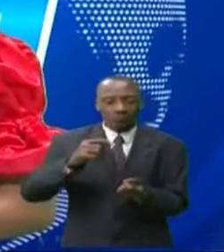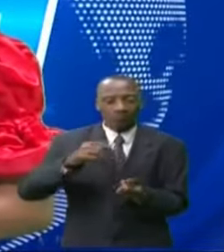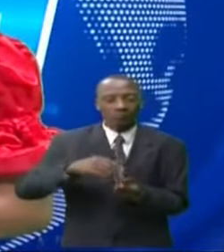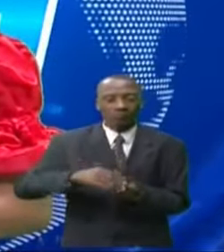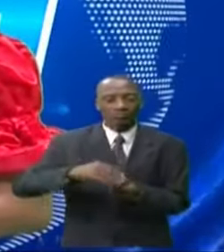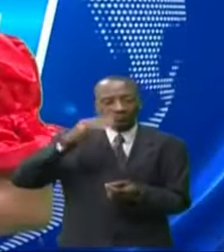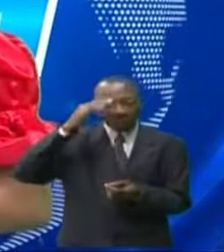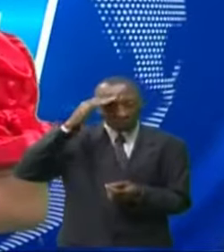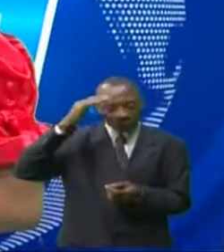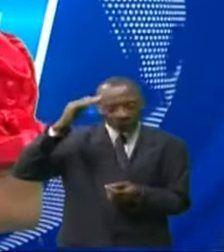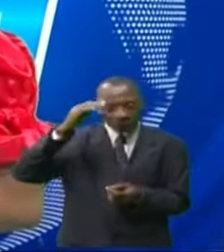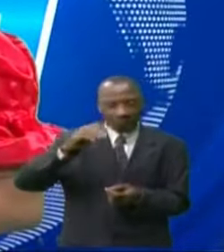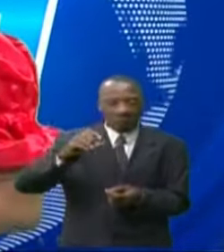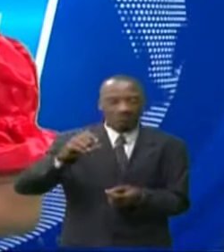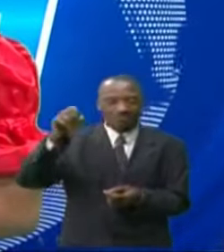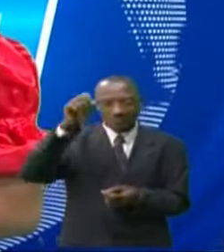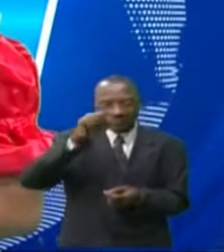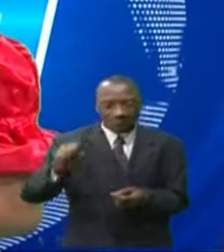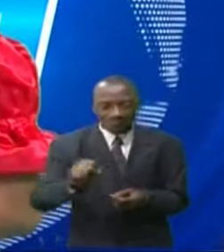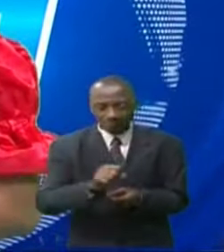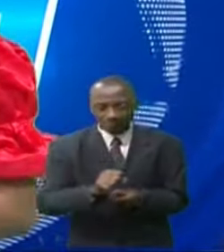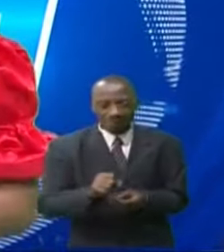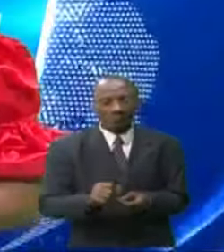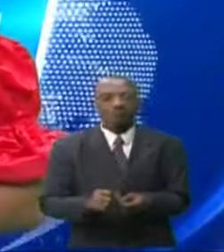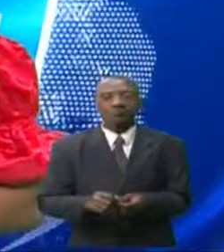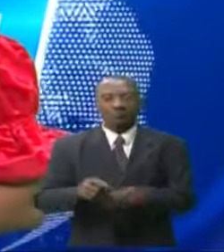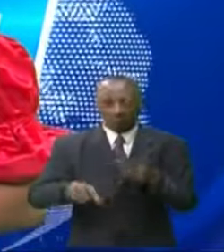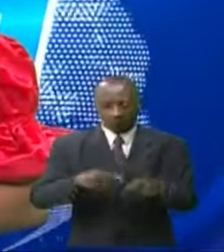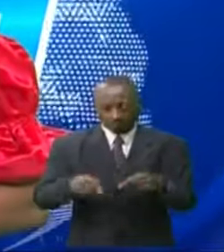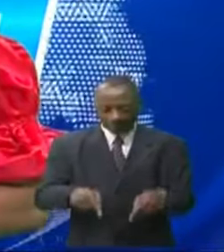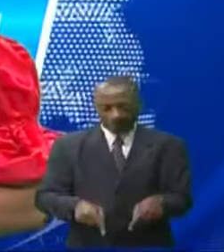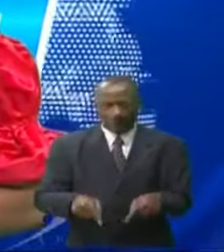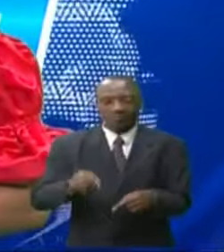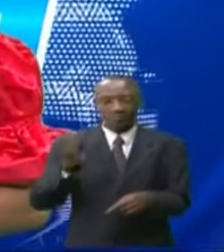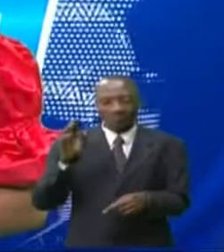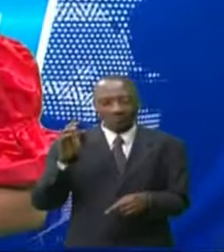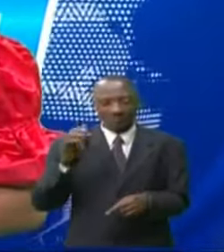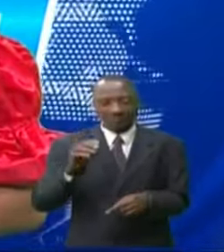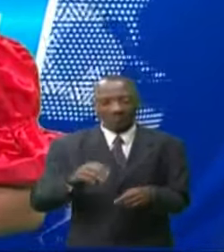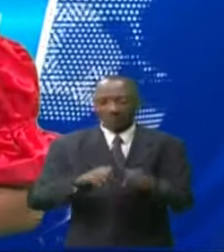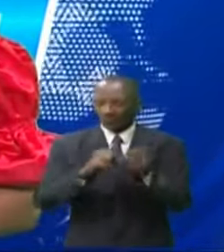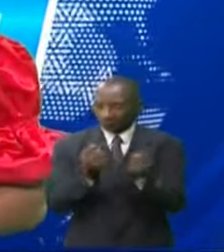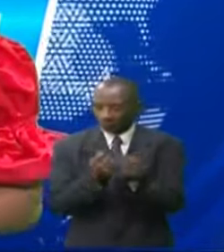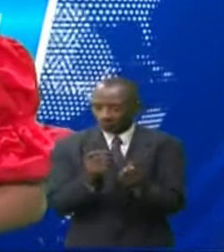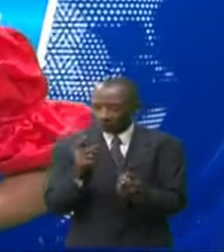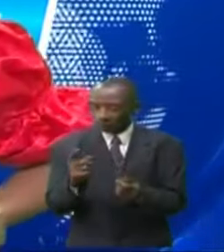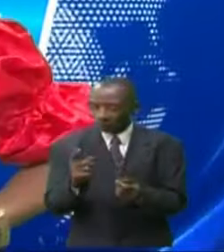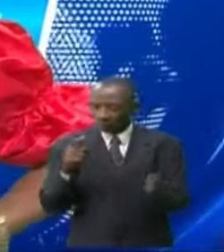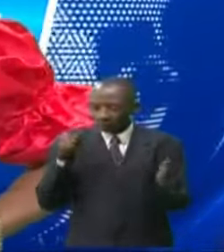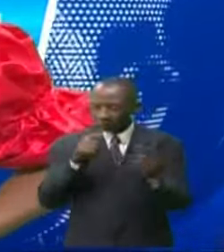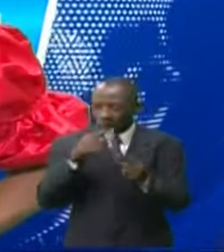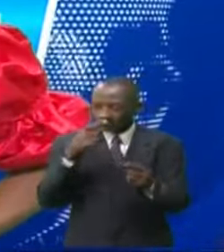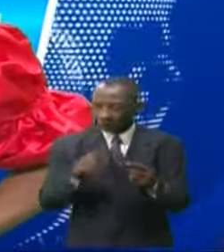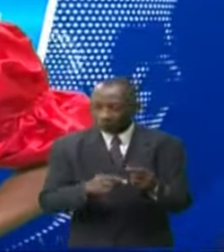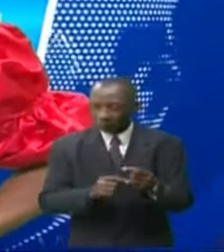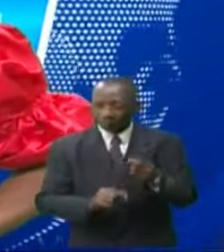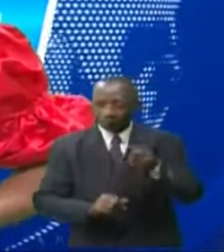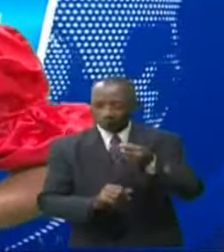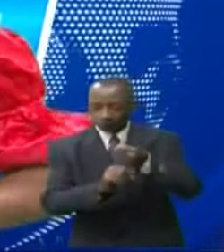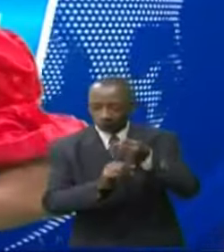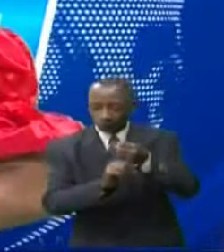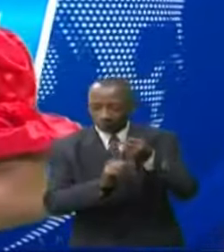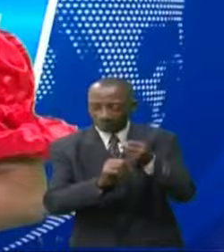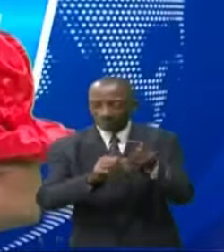àanips a eu lieu à Kinshasa l'objectif de cette association et de promouvoir l'Institut Pédagogique une